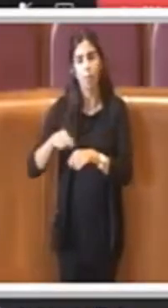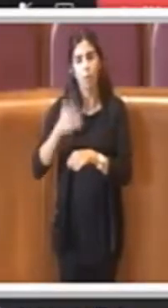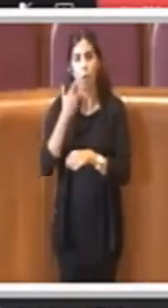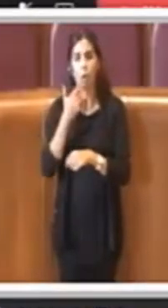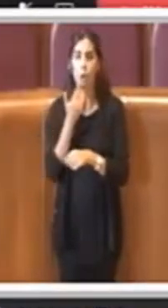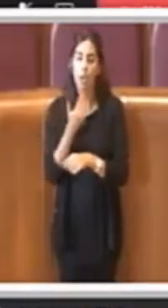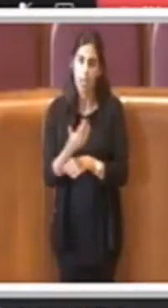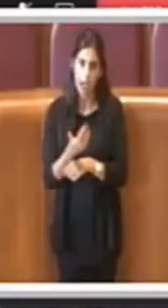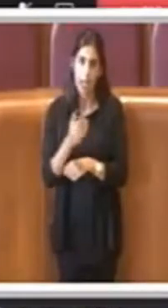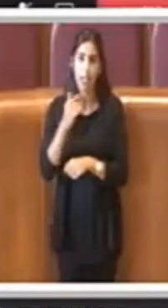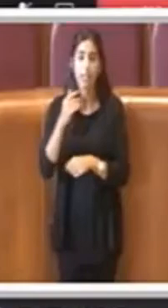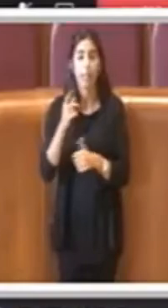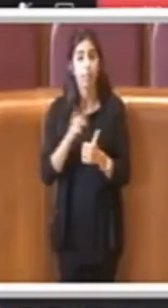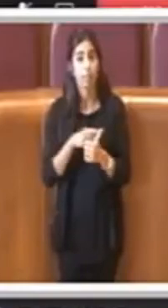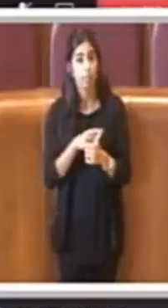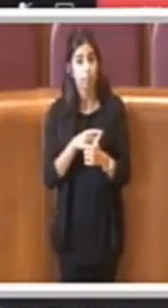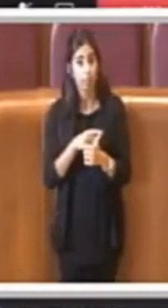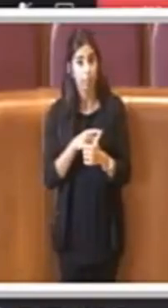l'attuale